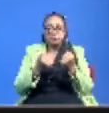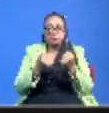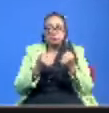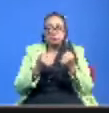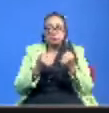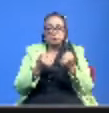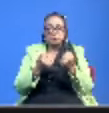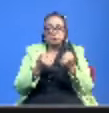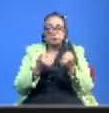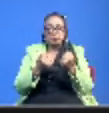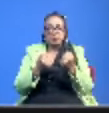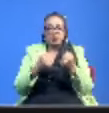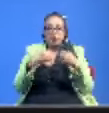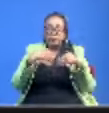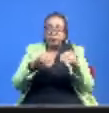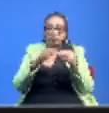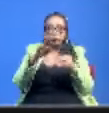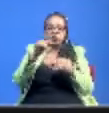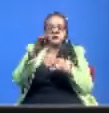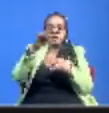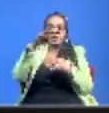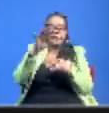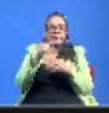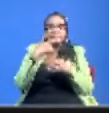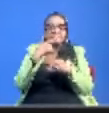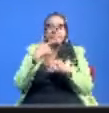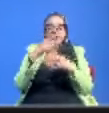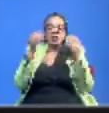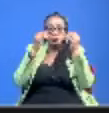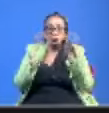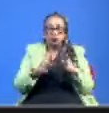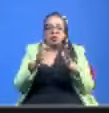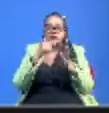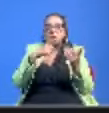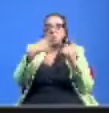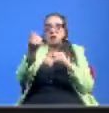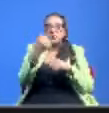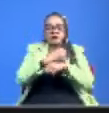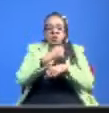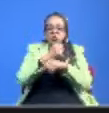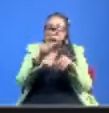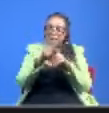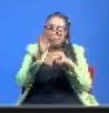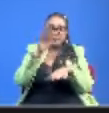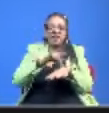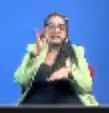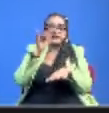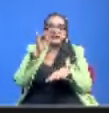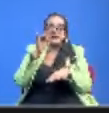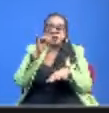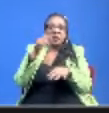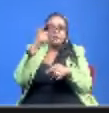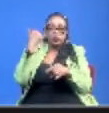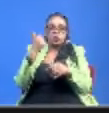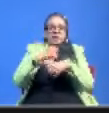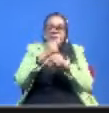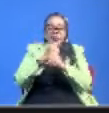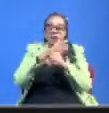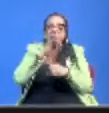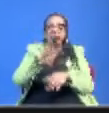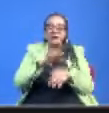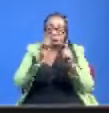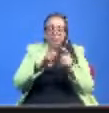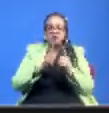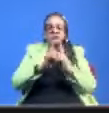milimizima. Kulingana na Muslina Kone, wanafunzi waliokuwa wakienda shuleni pia wameathirika, ikiwalazimu wazazi wao